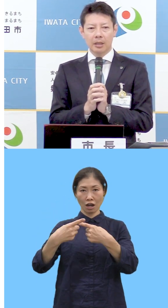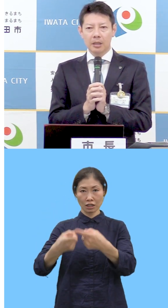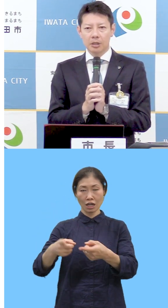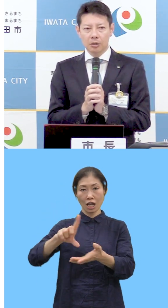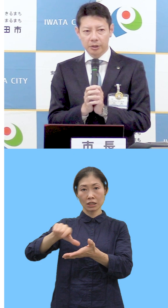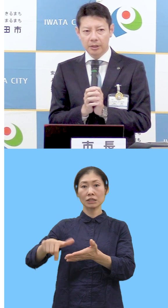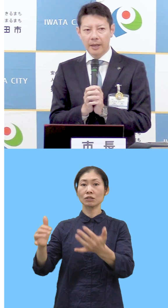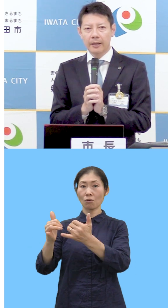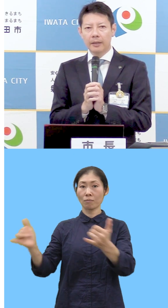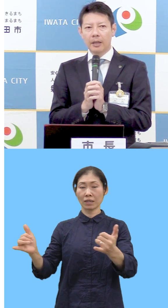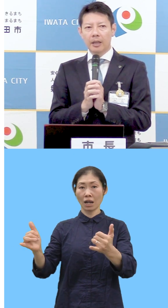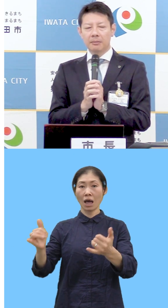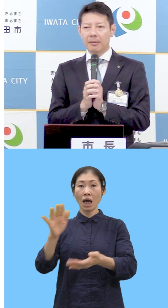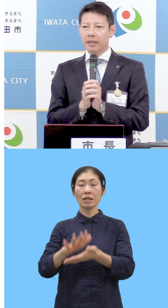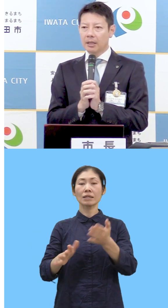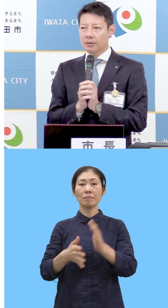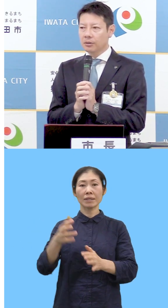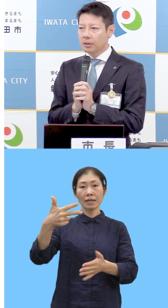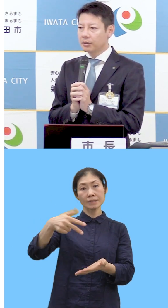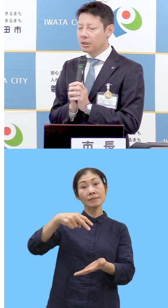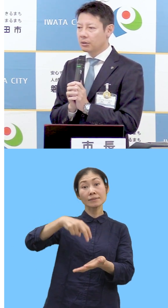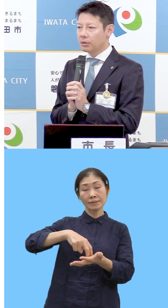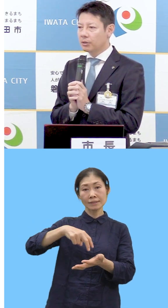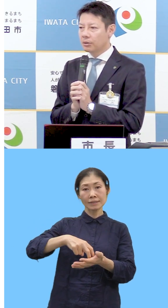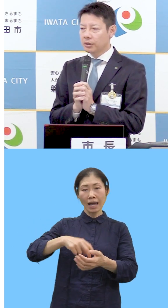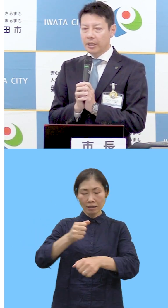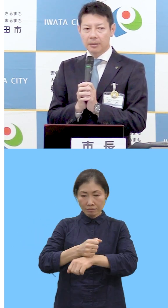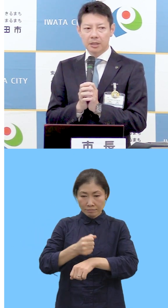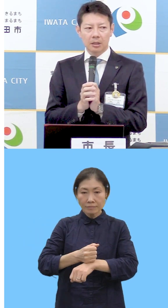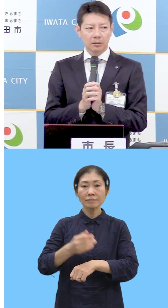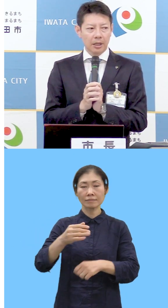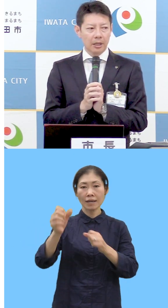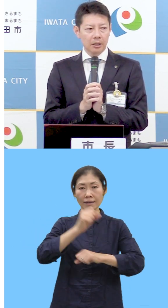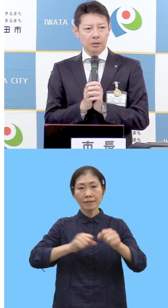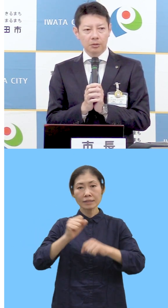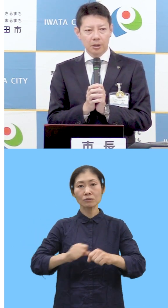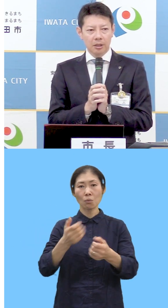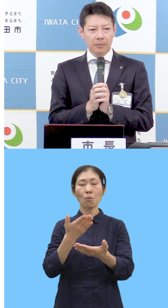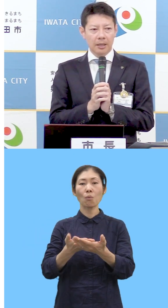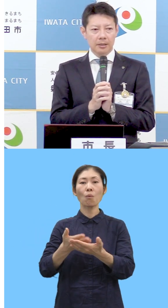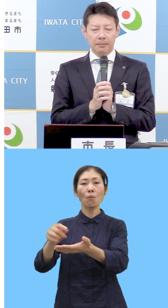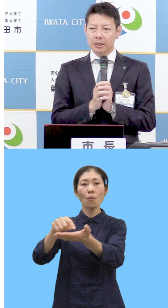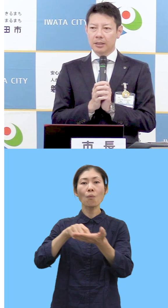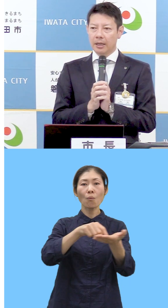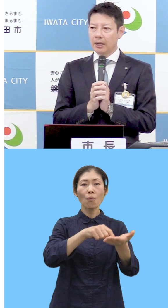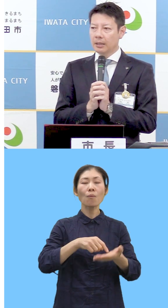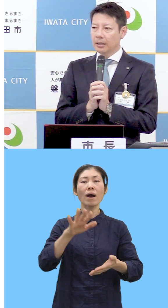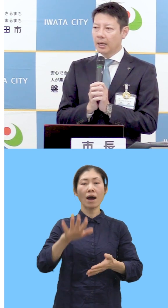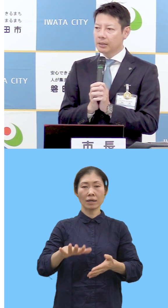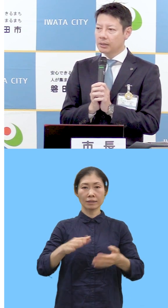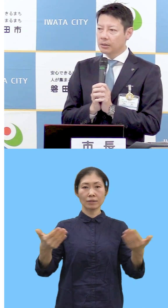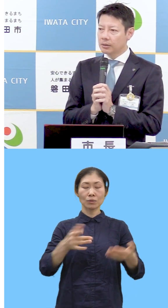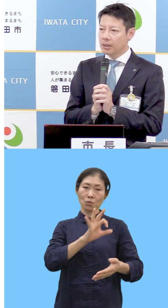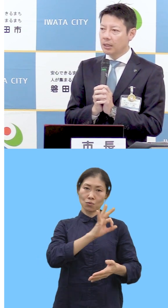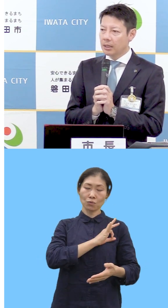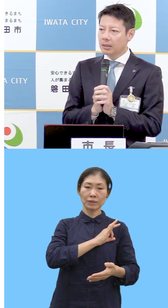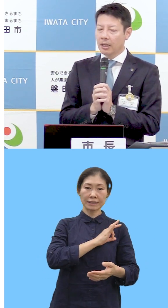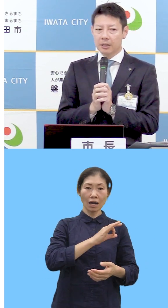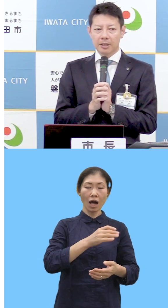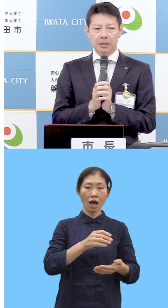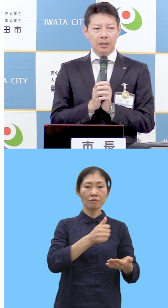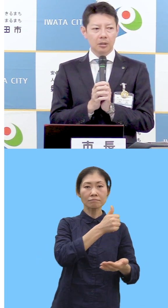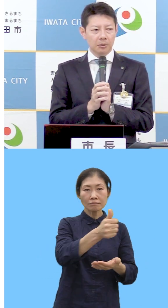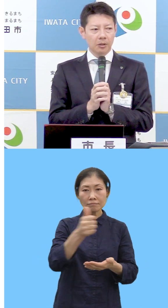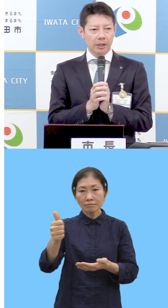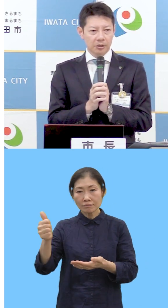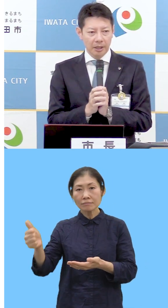改めて市として見回り活動をしてほしいという要請ありましたので、職員に回らせましたら、やはり数世帯で